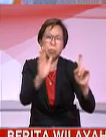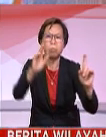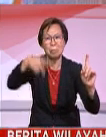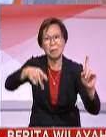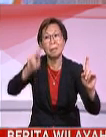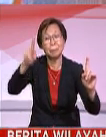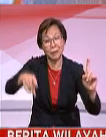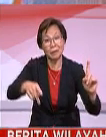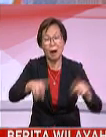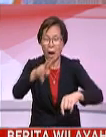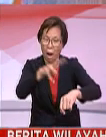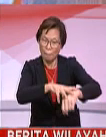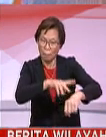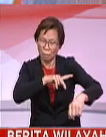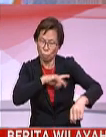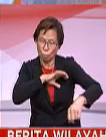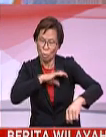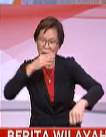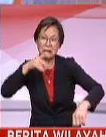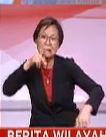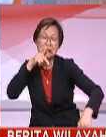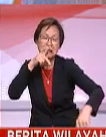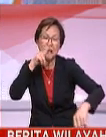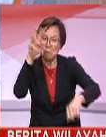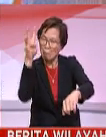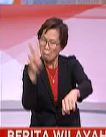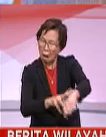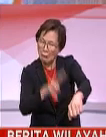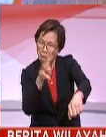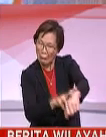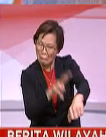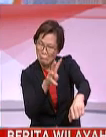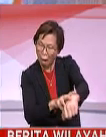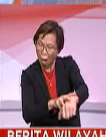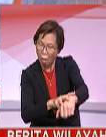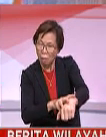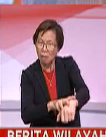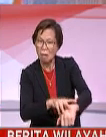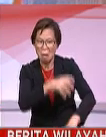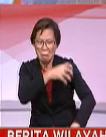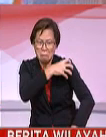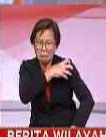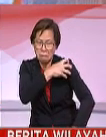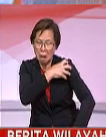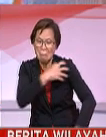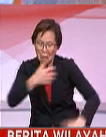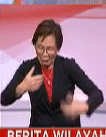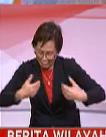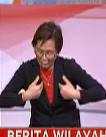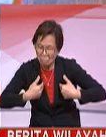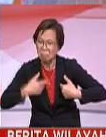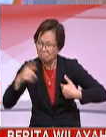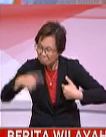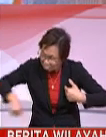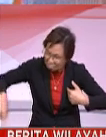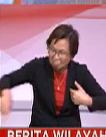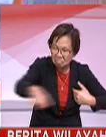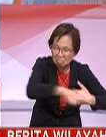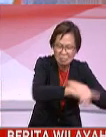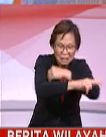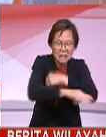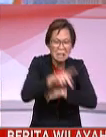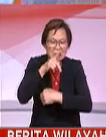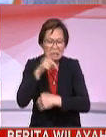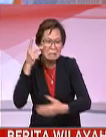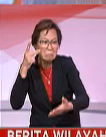PKP. Amaran Ketua Polis Kedah Datuk Hasanuddin Hasan itu selepas pihak berkuasa mendapati orang ramai di negeri